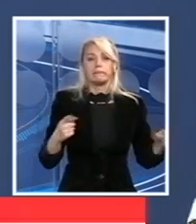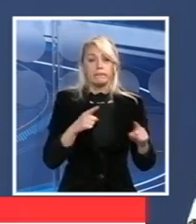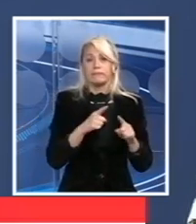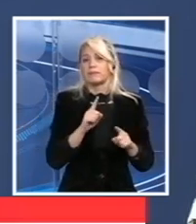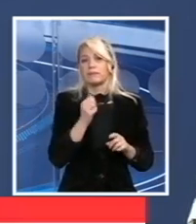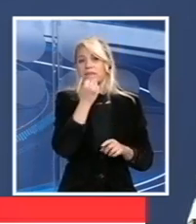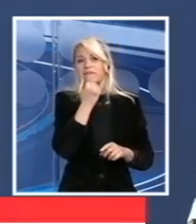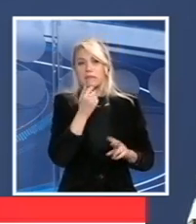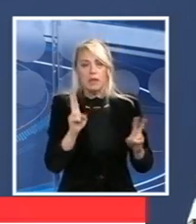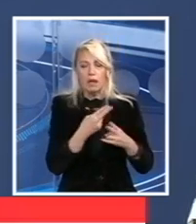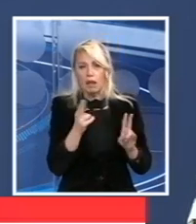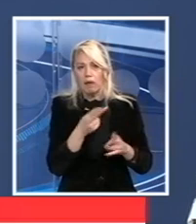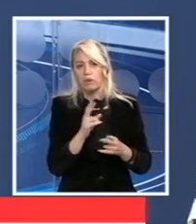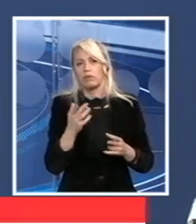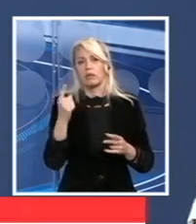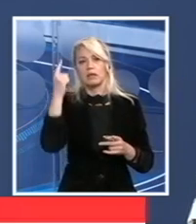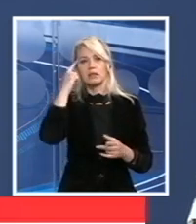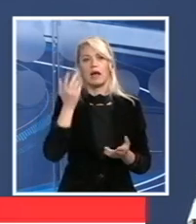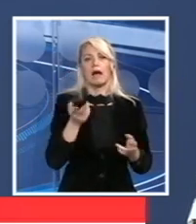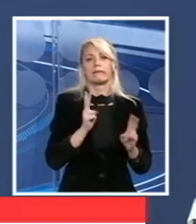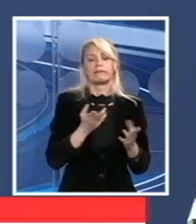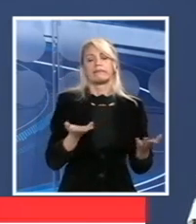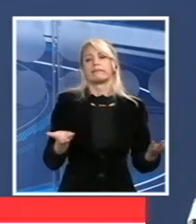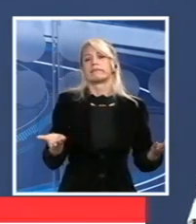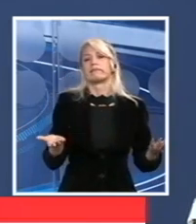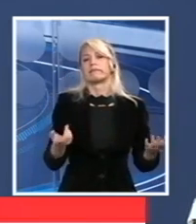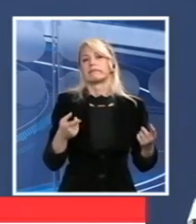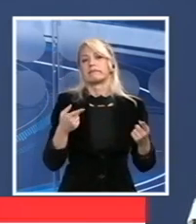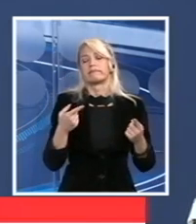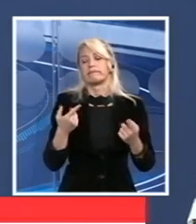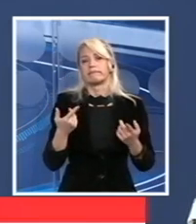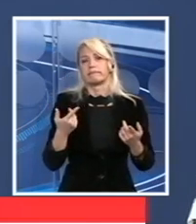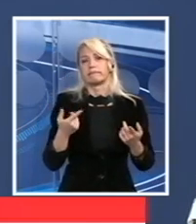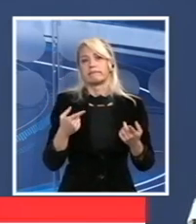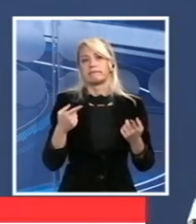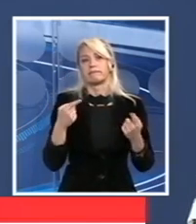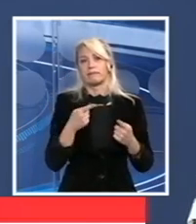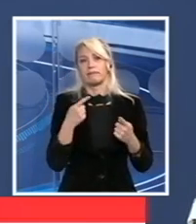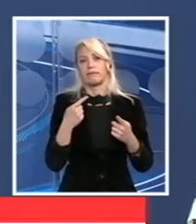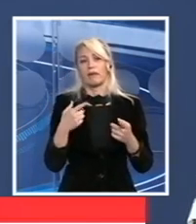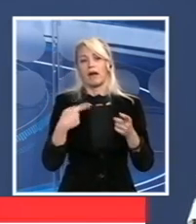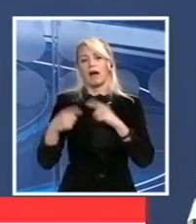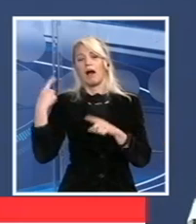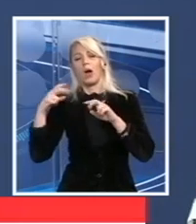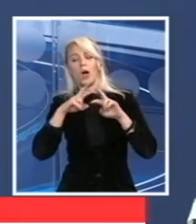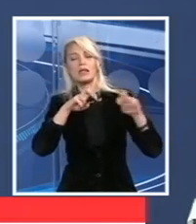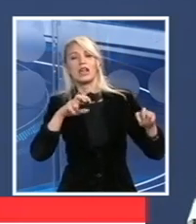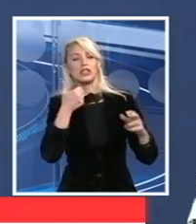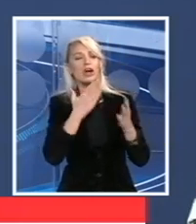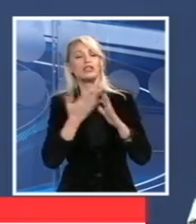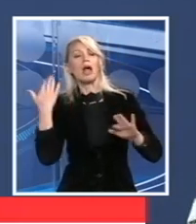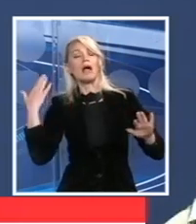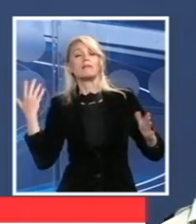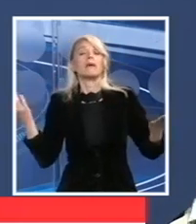potpunosti ne može da razjasni kada se vrše ovakva vrsta retrogradnog istraživanja. Međutim, u najvećem